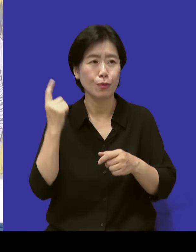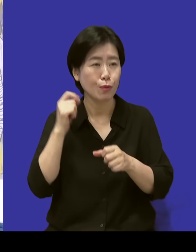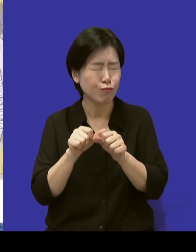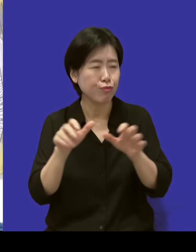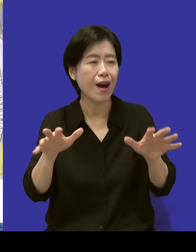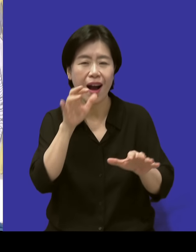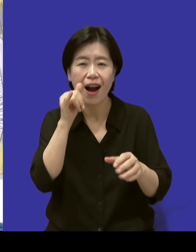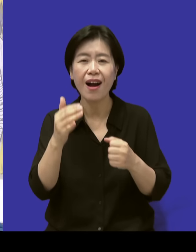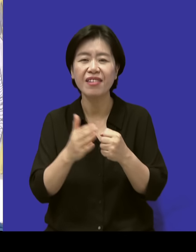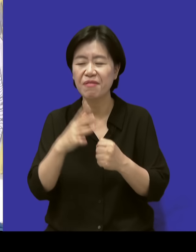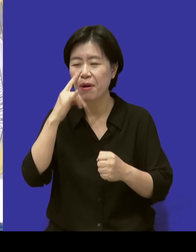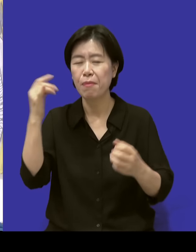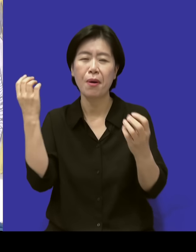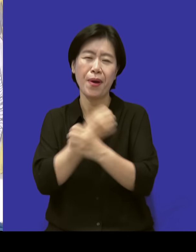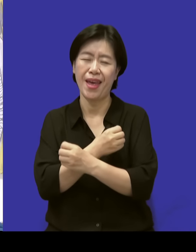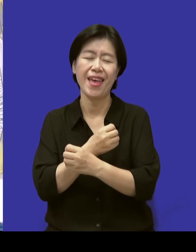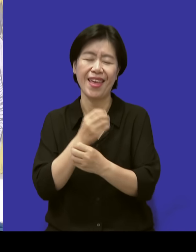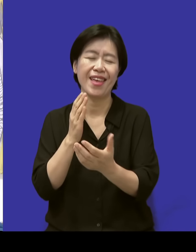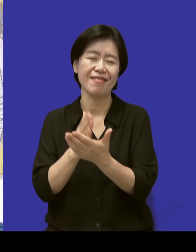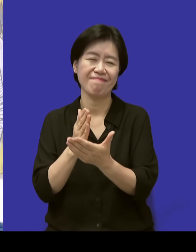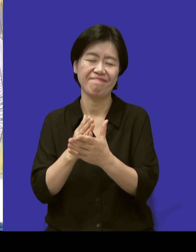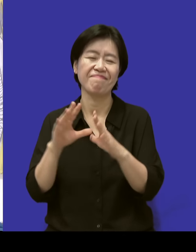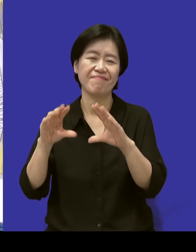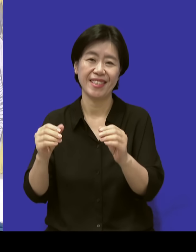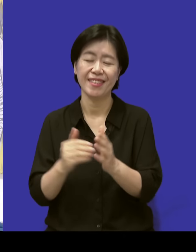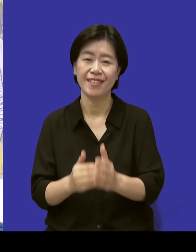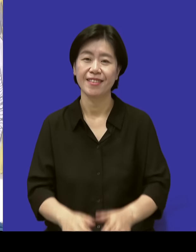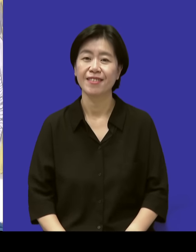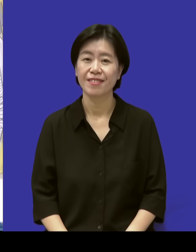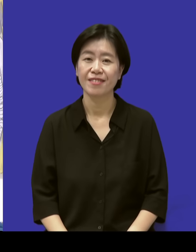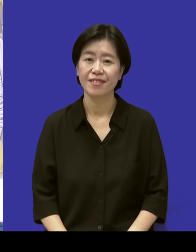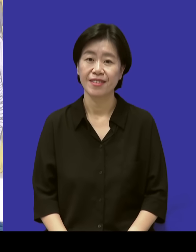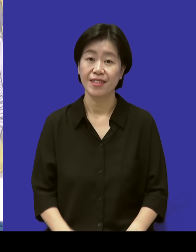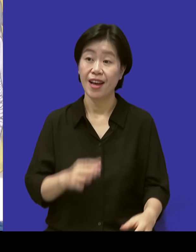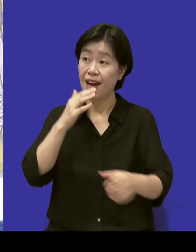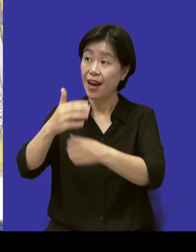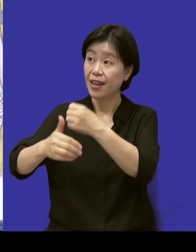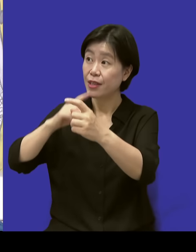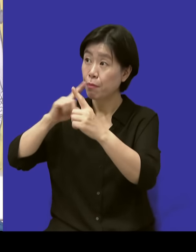그렇게 하나님 말씀에 순종하면서 생활을 했더니,